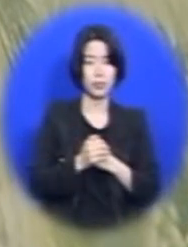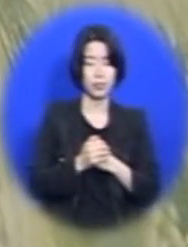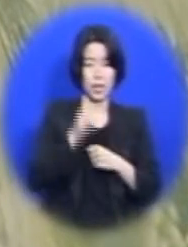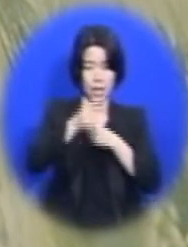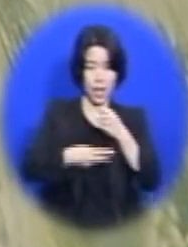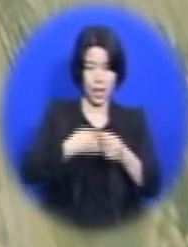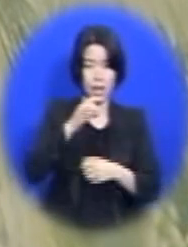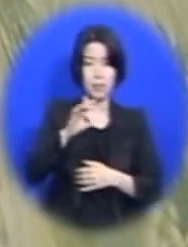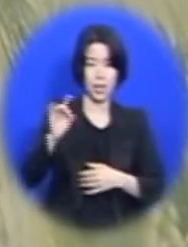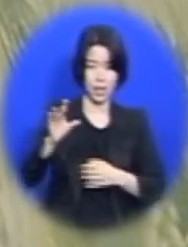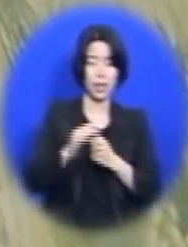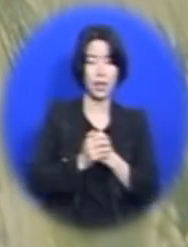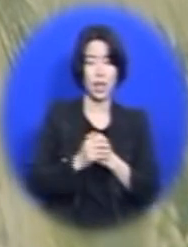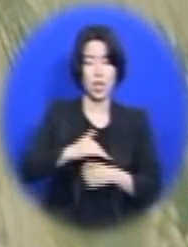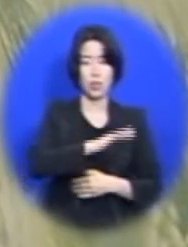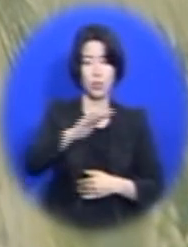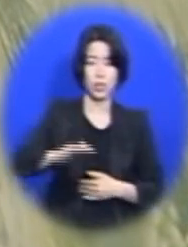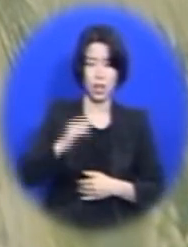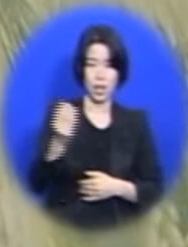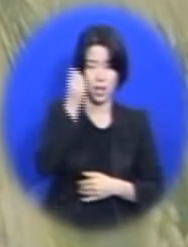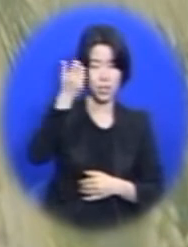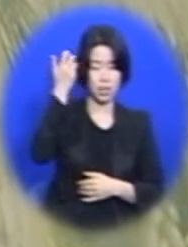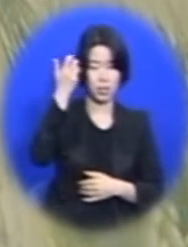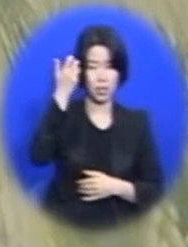해마다 우리가 성령